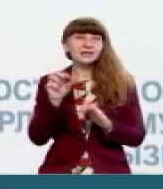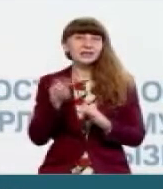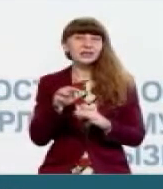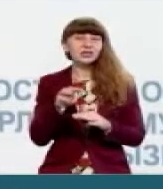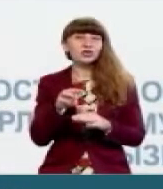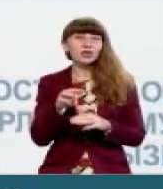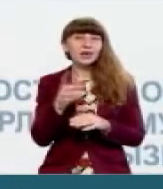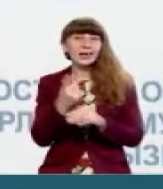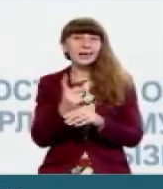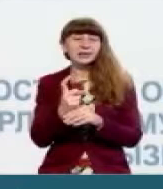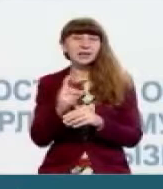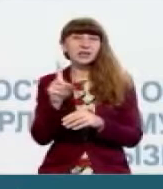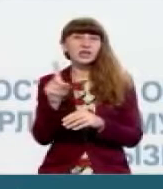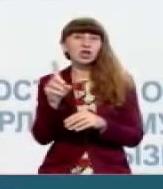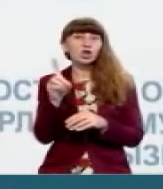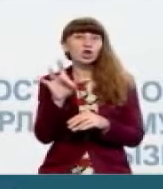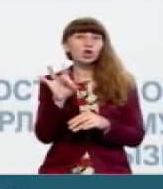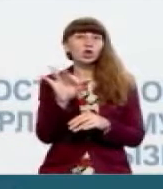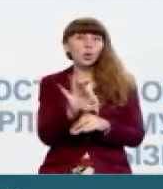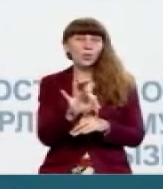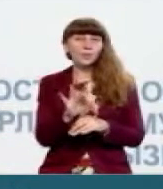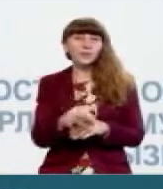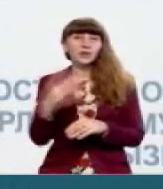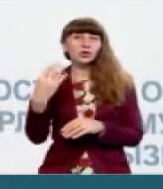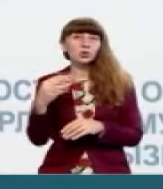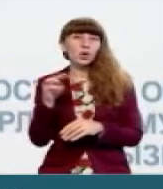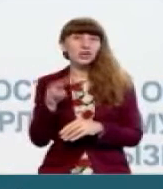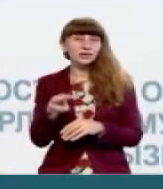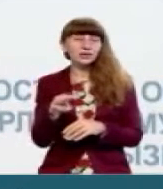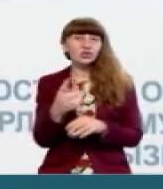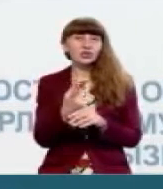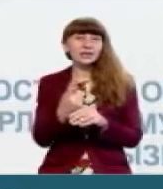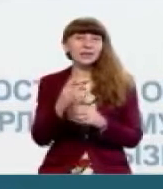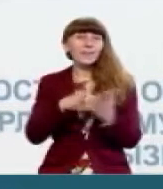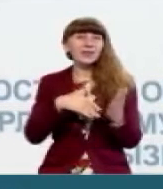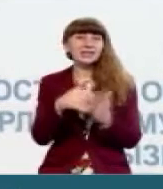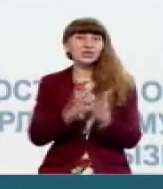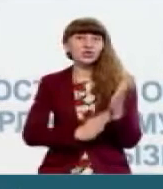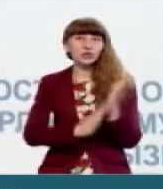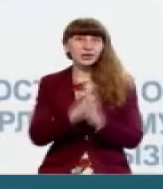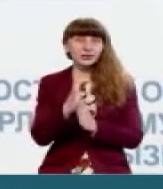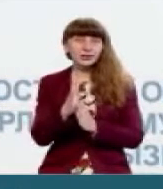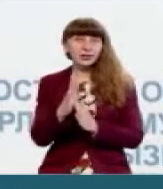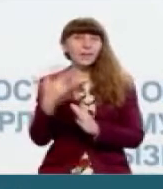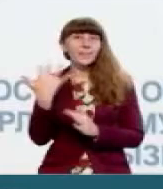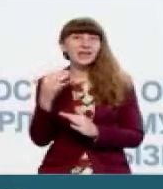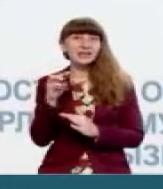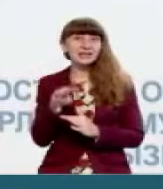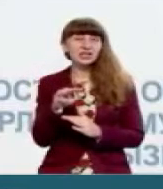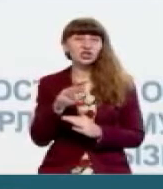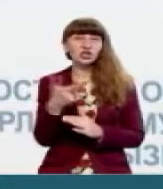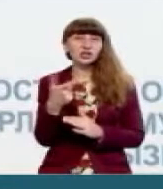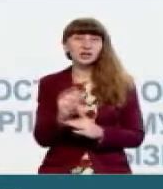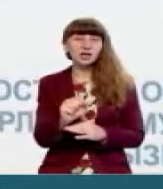майлы дақылдарға, 5 200 гектары жемшөптік дақылдарға, 120 гектары көкөністерге тиесілі. Аудан бойынша мал